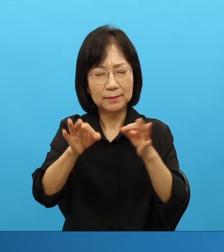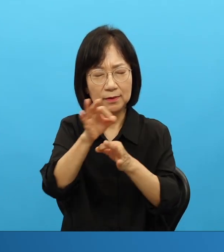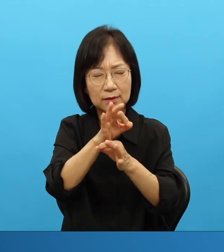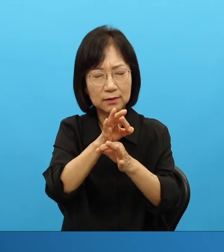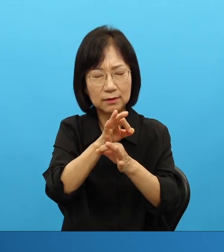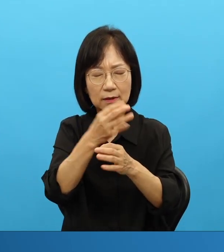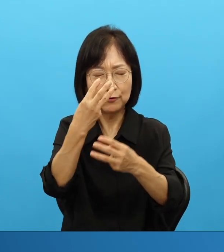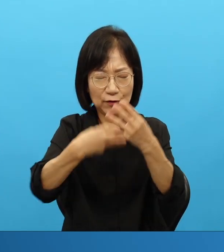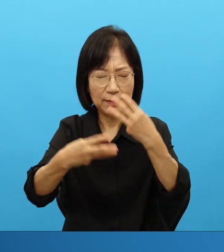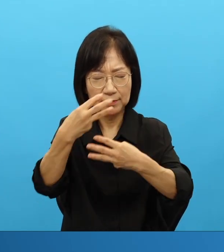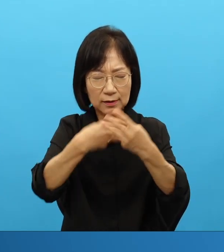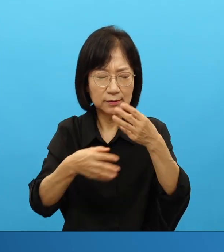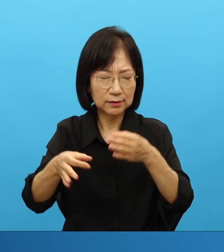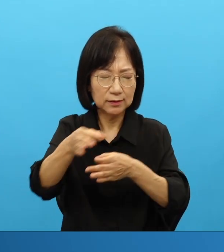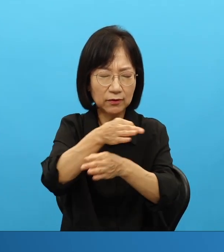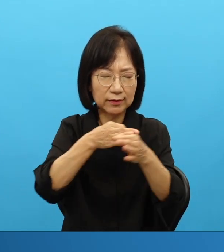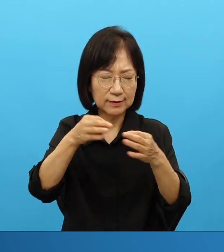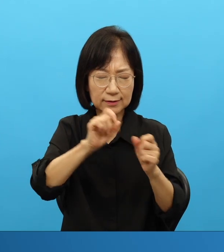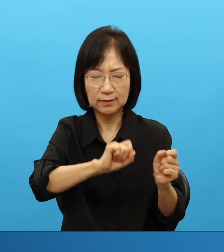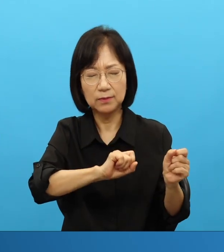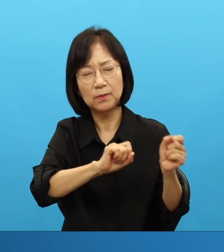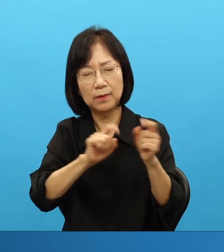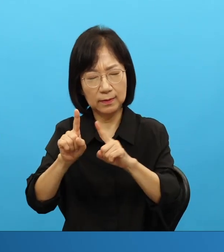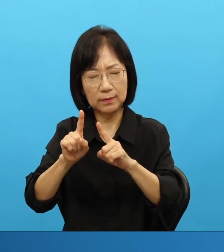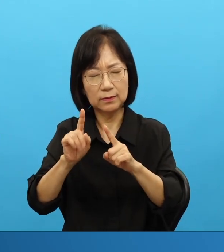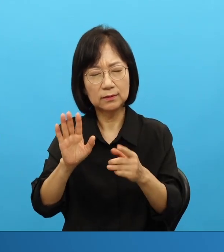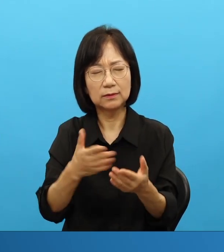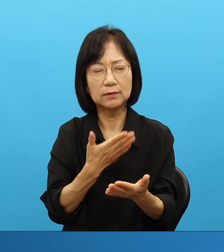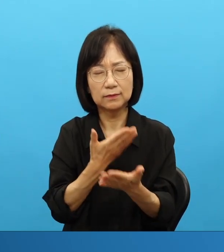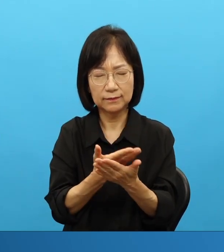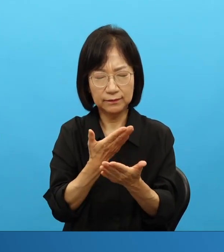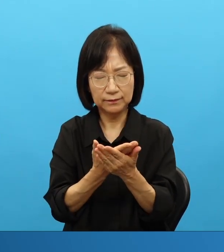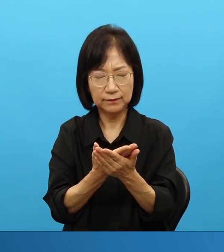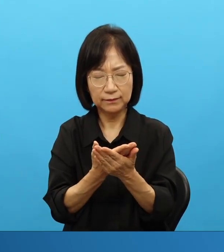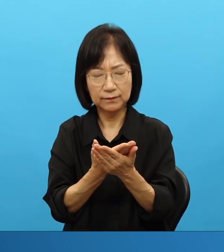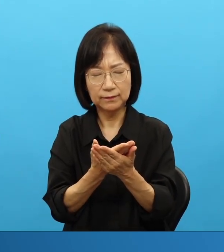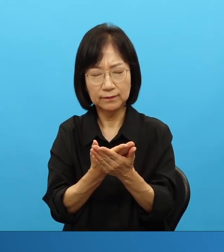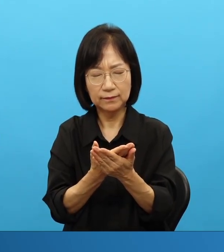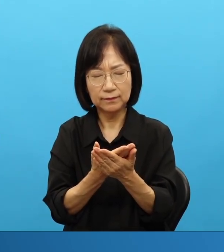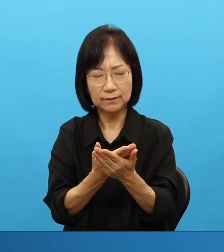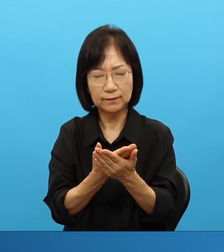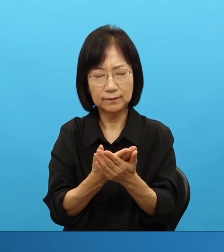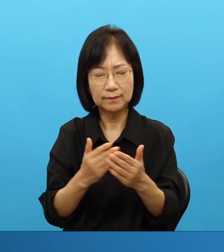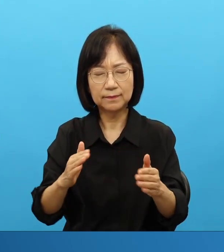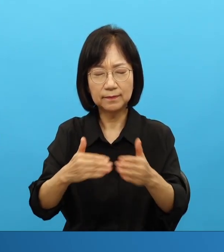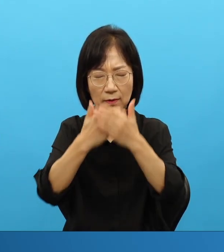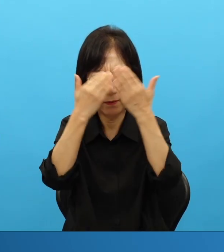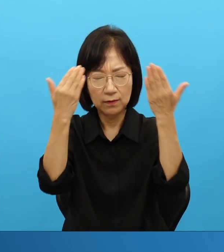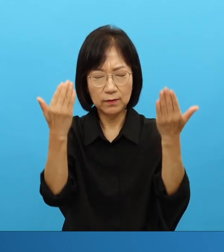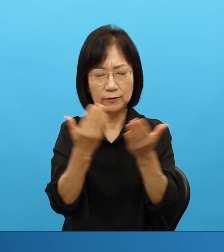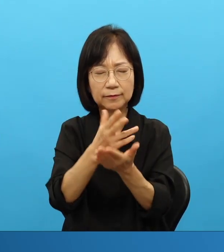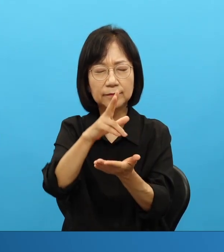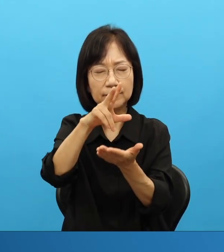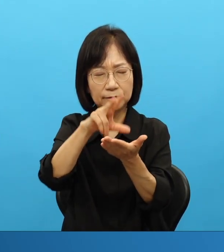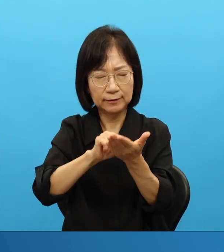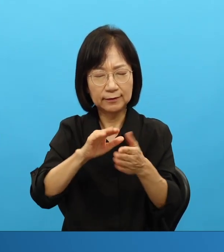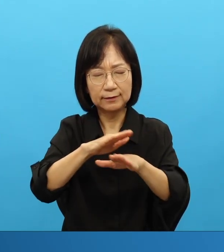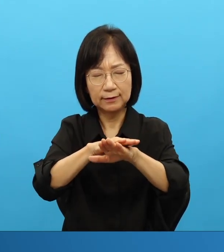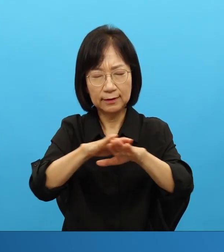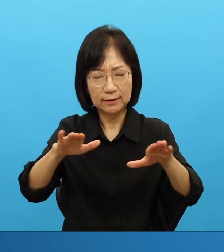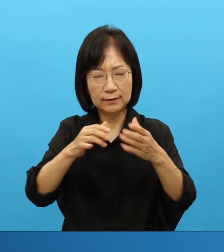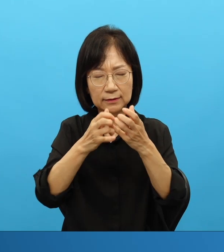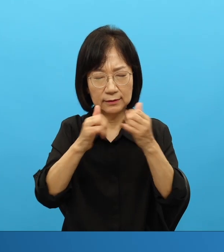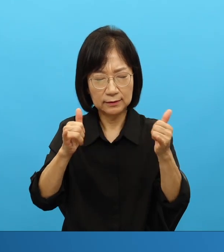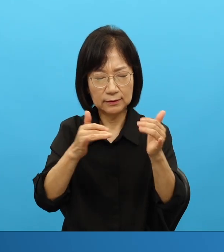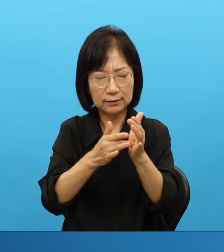회복되게 하옵소서. And may the remnant economy to save the posterity also be restored. 모든 문제 해결자이신 예수